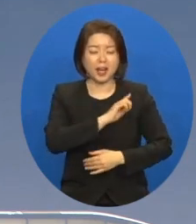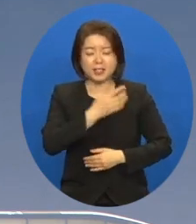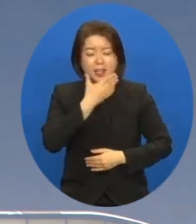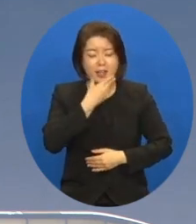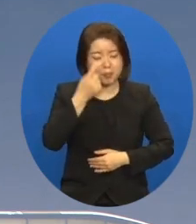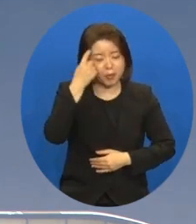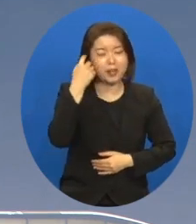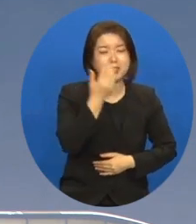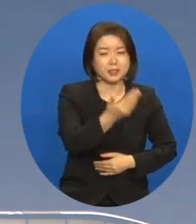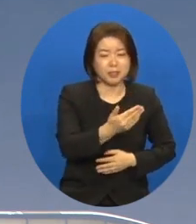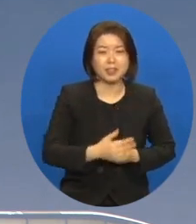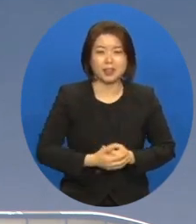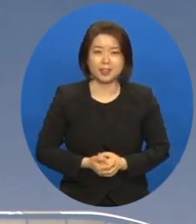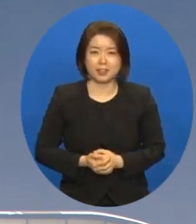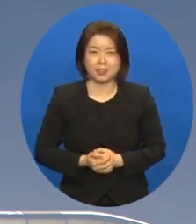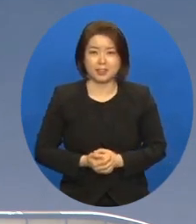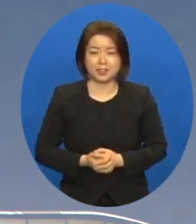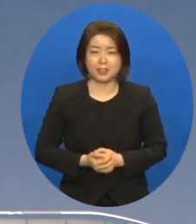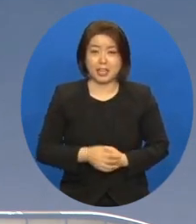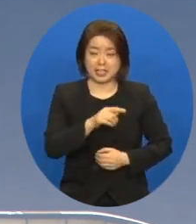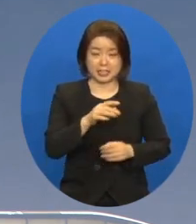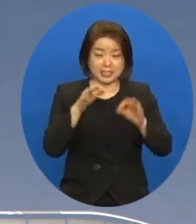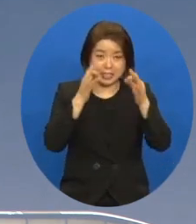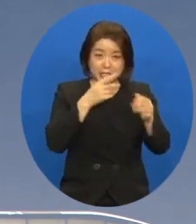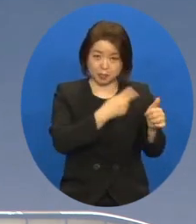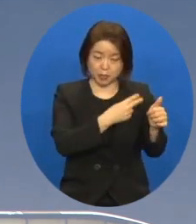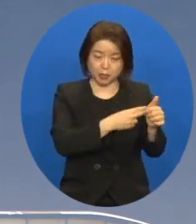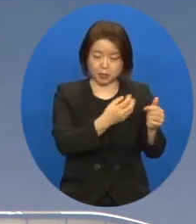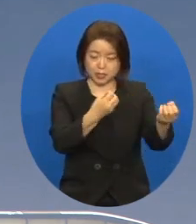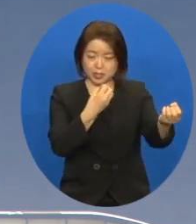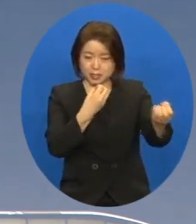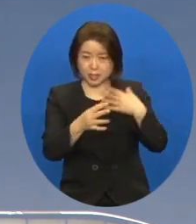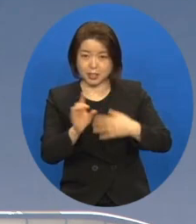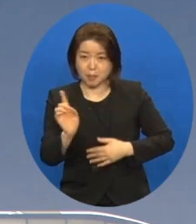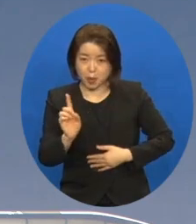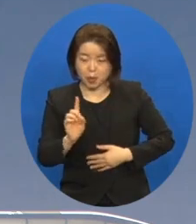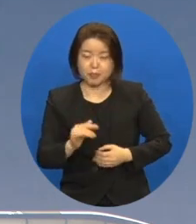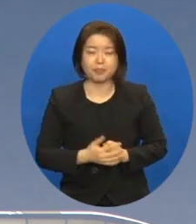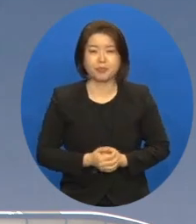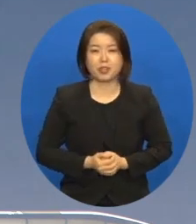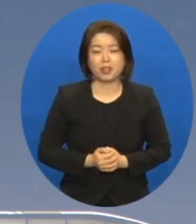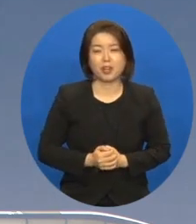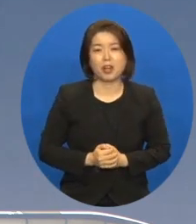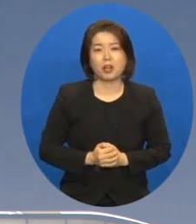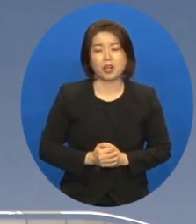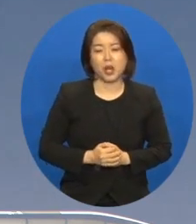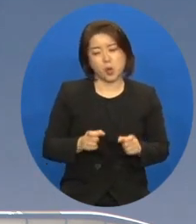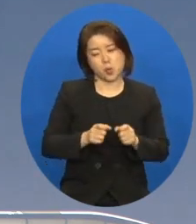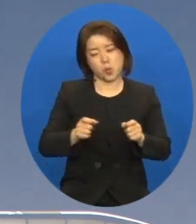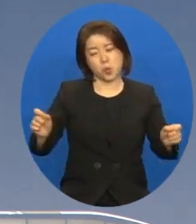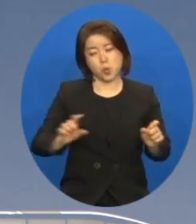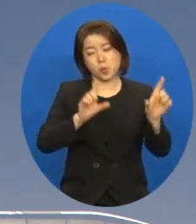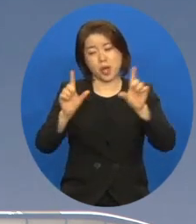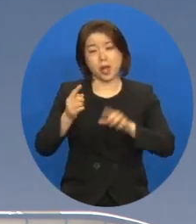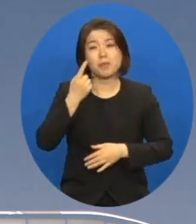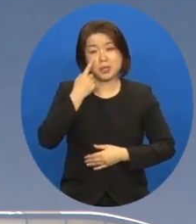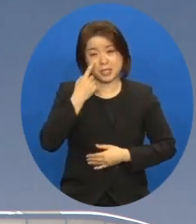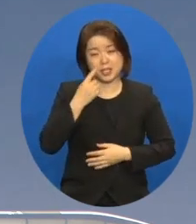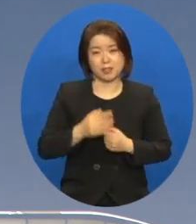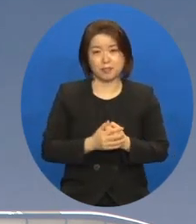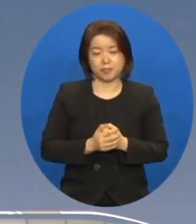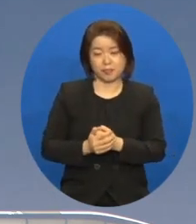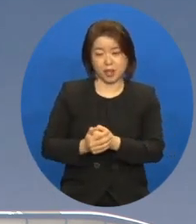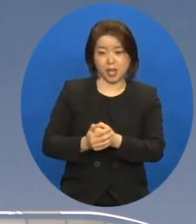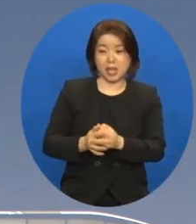행복했습니까? 그때 김형석 교수님이 이렇게 대답을 했답니다. 오래 살아보니까